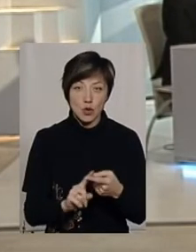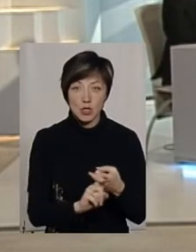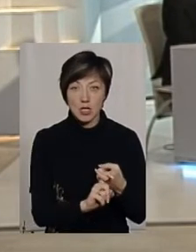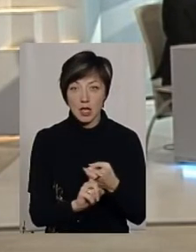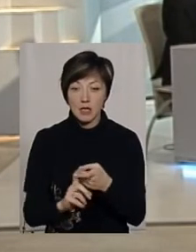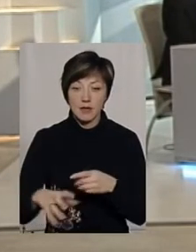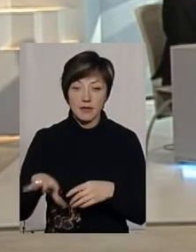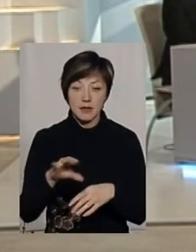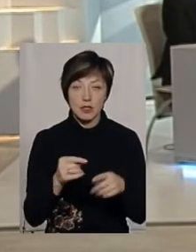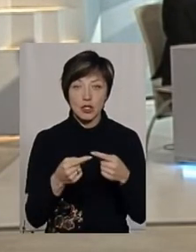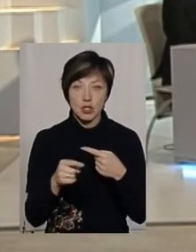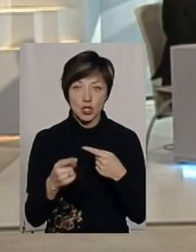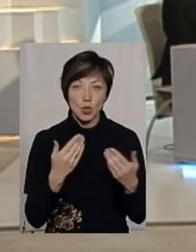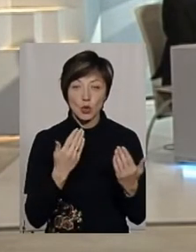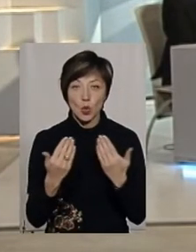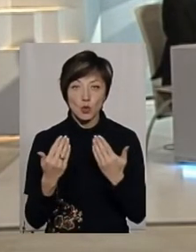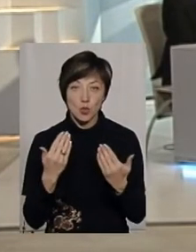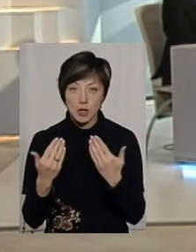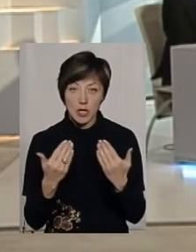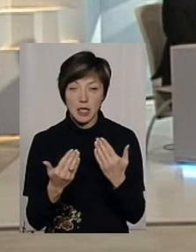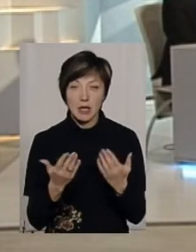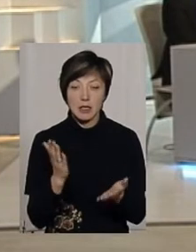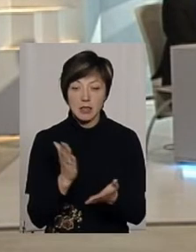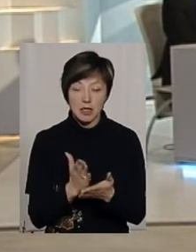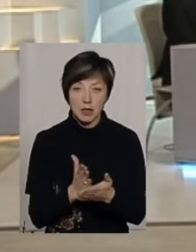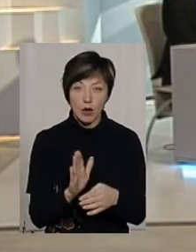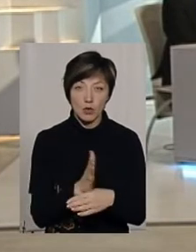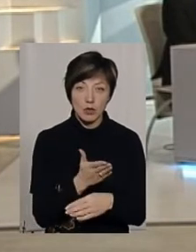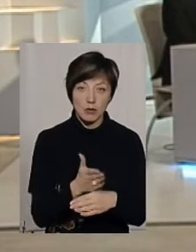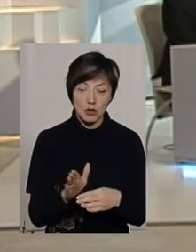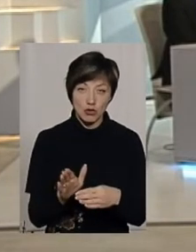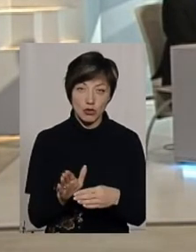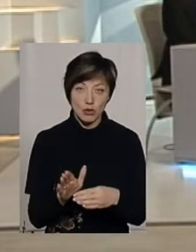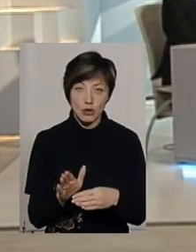залежать і всі інші стосунки, які складаються між